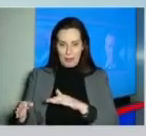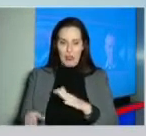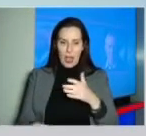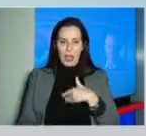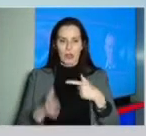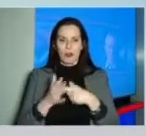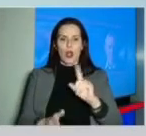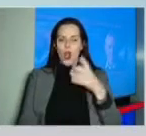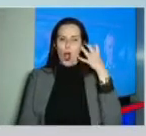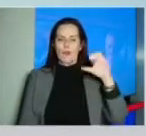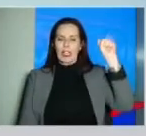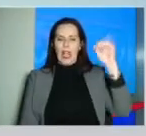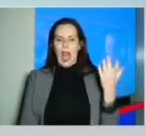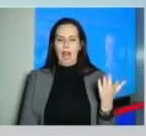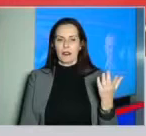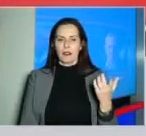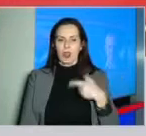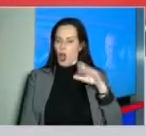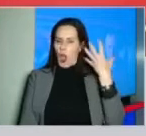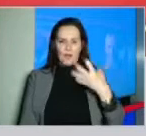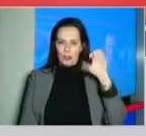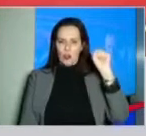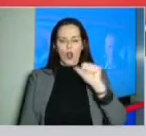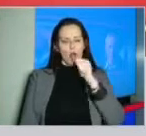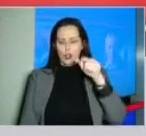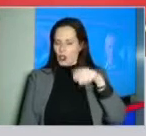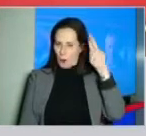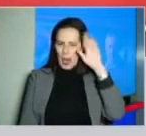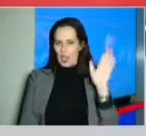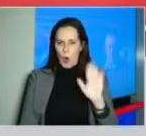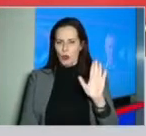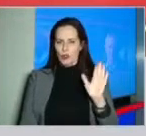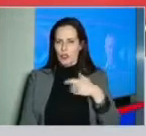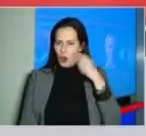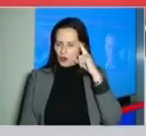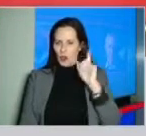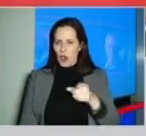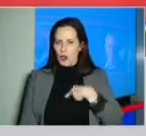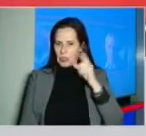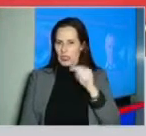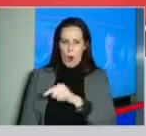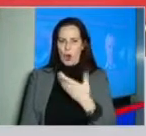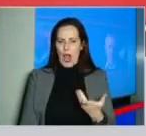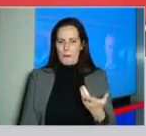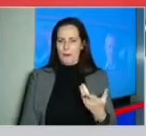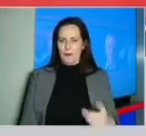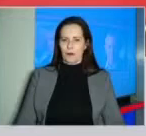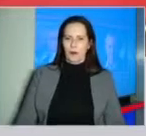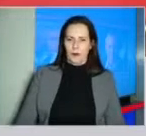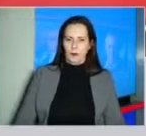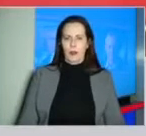אני למשל לא אוהב את הכהניסטים. לא אוהב אותם, לא רוצה שהם יהיו בליכוד, אני לא חושב שאנחנו בכלל צריכים אותם